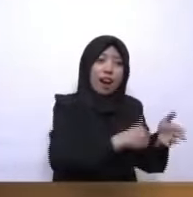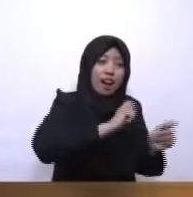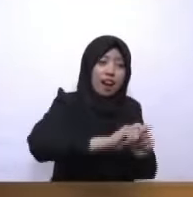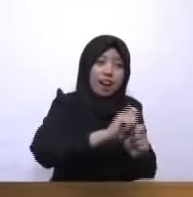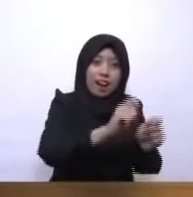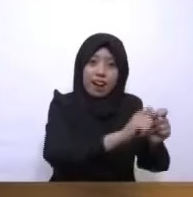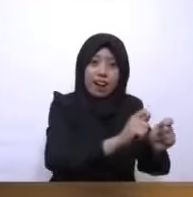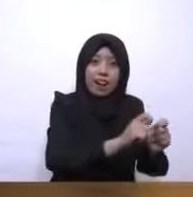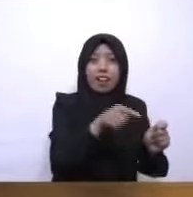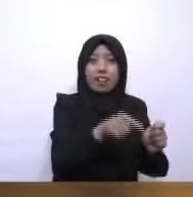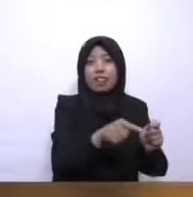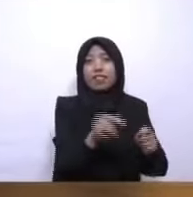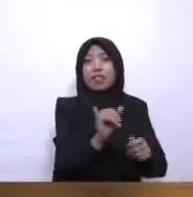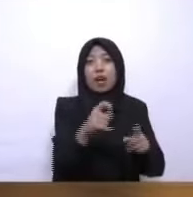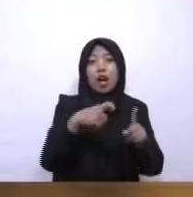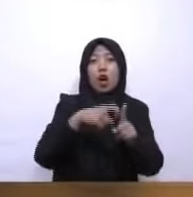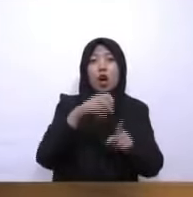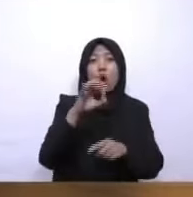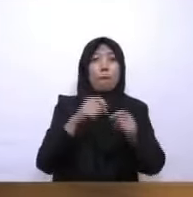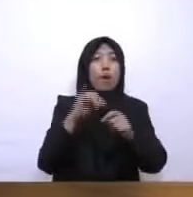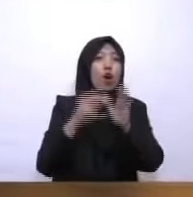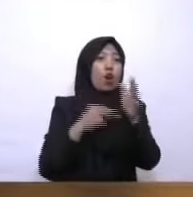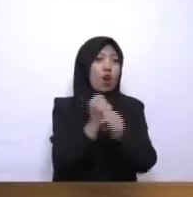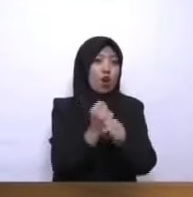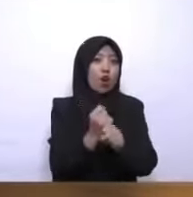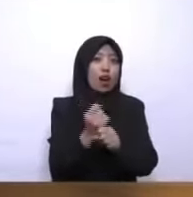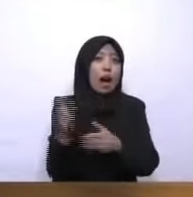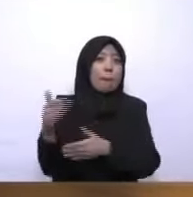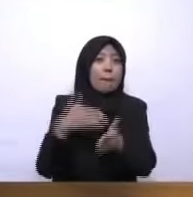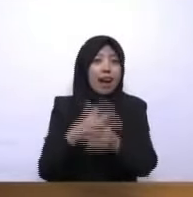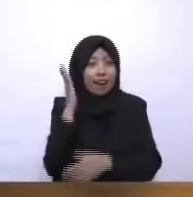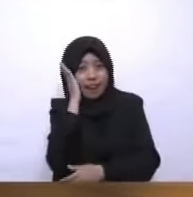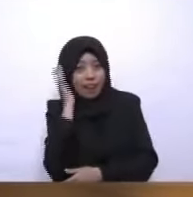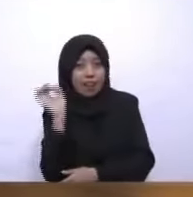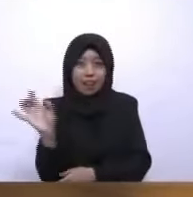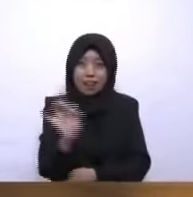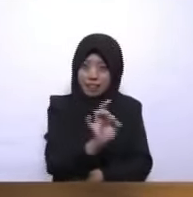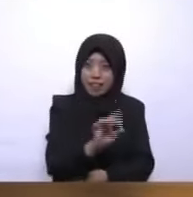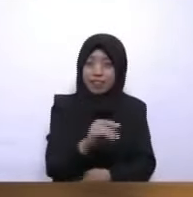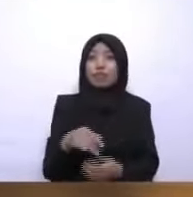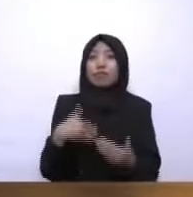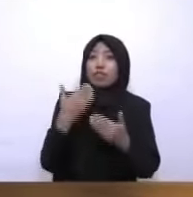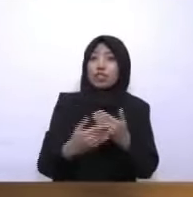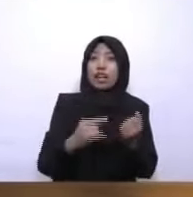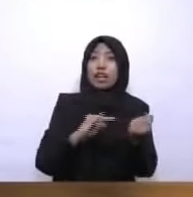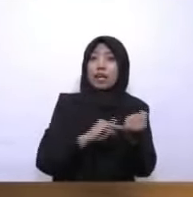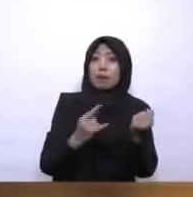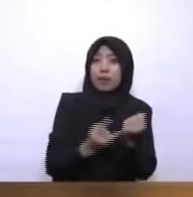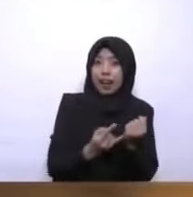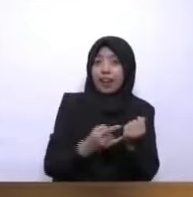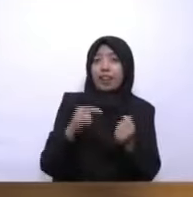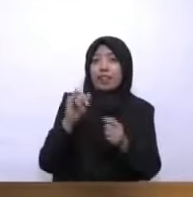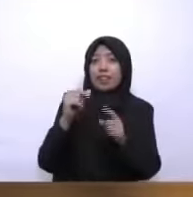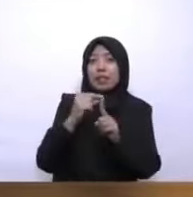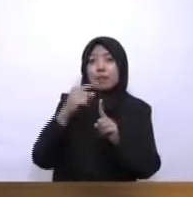untuk kobongnya. Dan terakhir kita juga lihat bahwasannya ada keperluan untuk hal terkait dengan IPTEK. Jadi kita harus